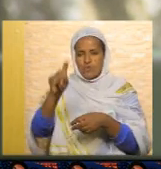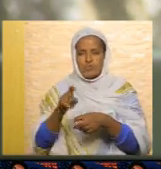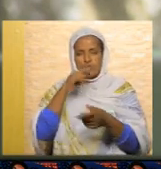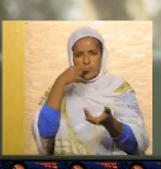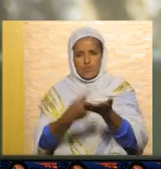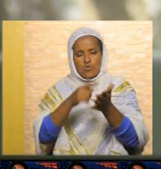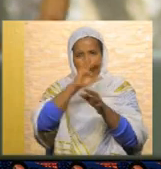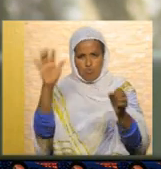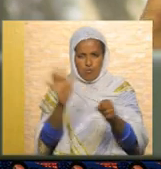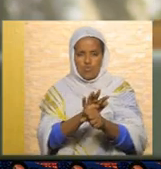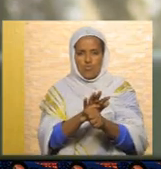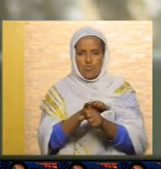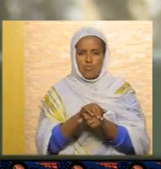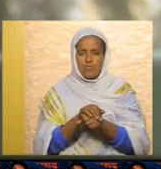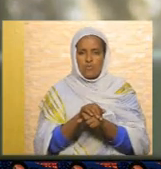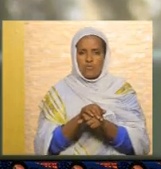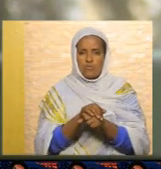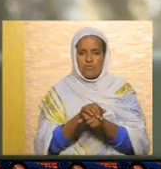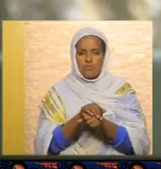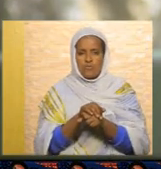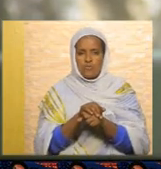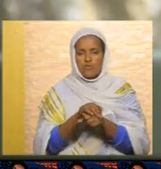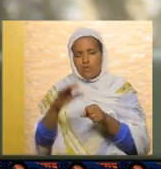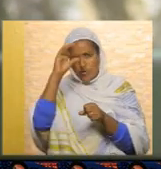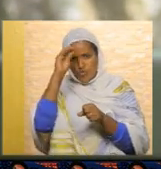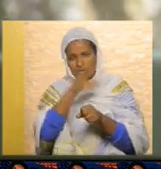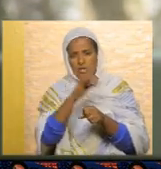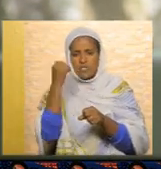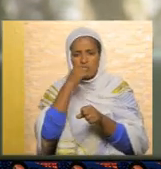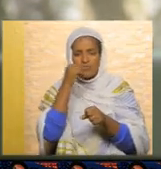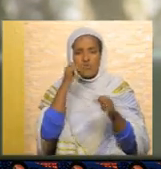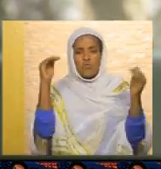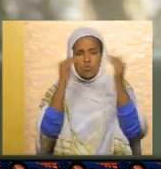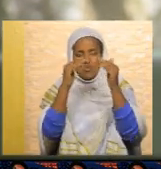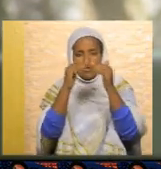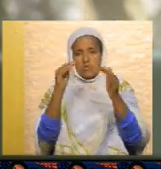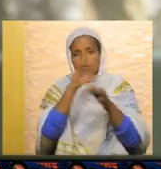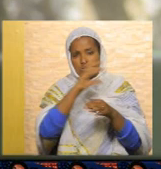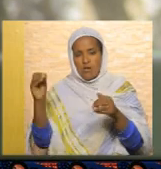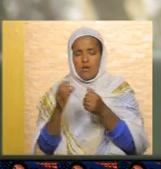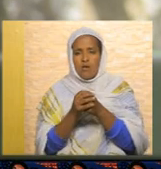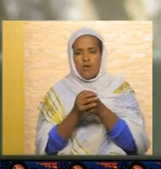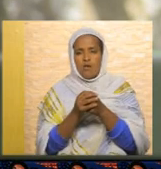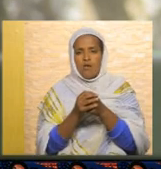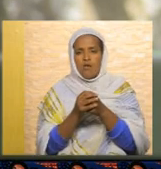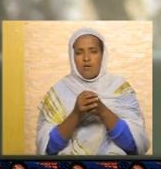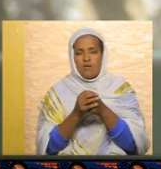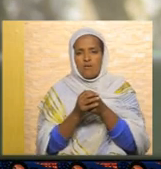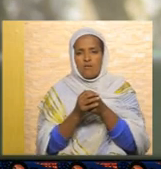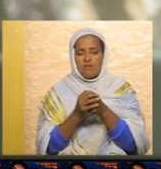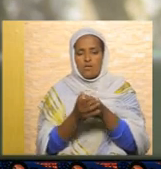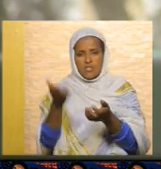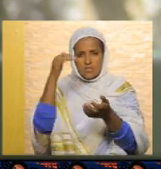አፈወርቅ ሁሉ ስለ ወንድና ስለ ሴት እኩልነት አውስተዋል። ከዛ አሁንም በሰነድ